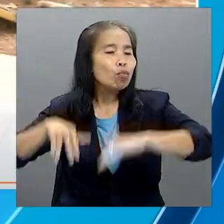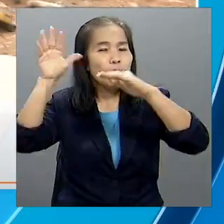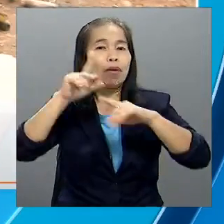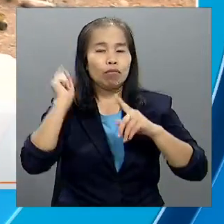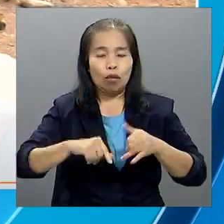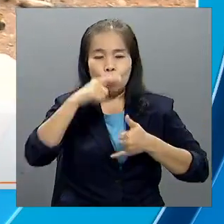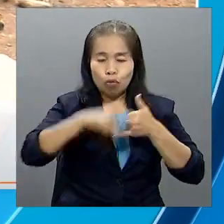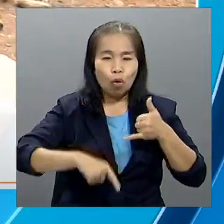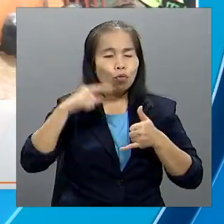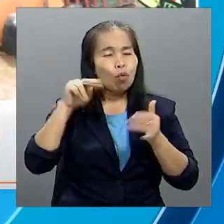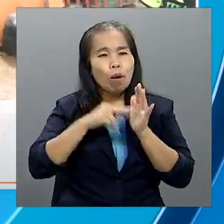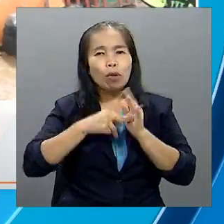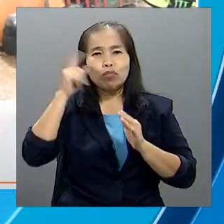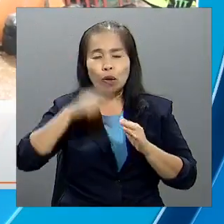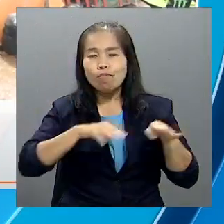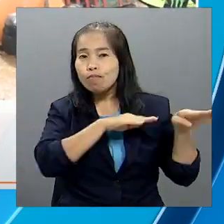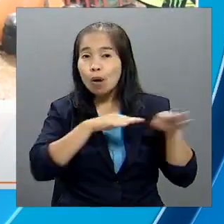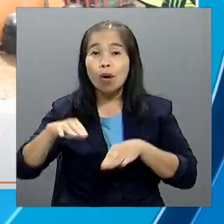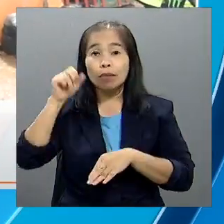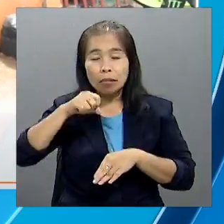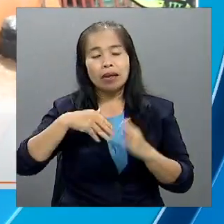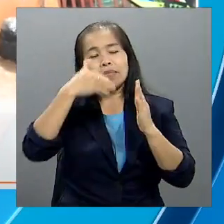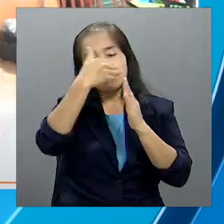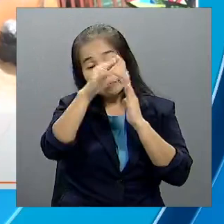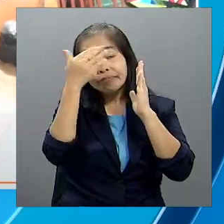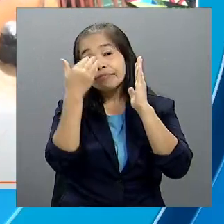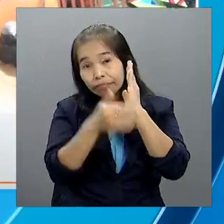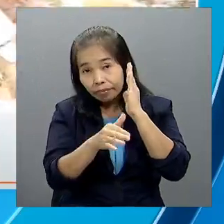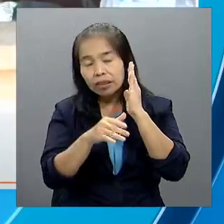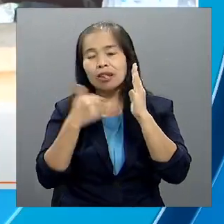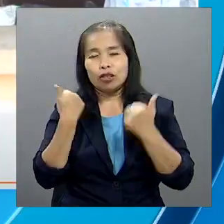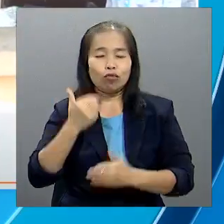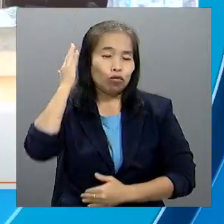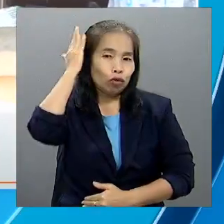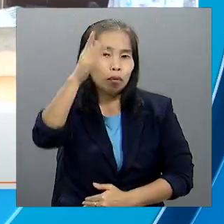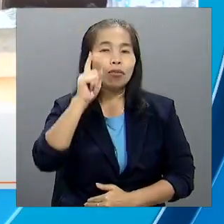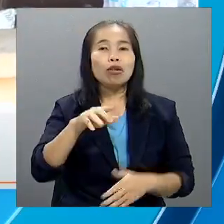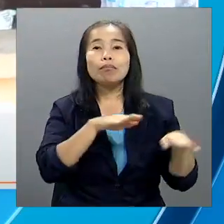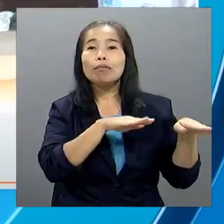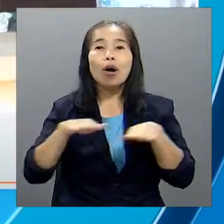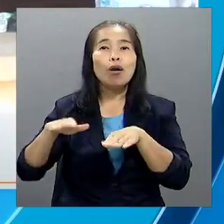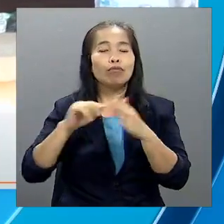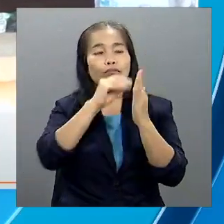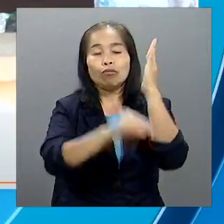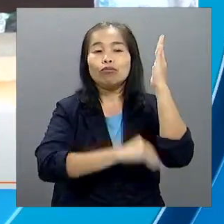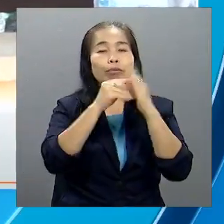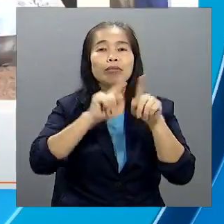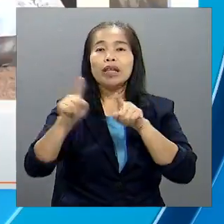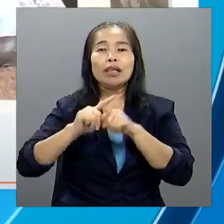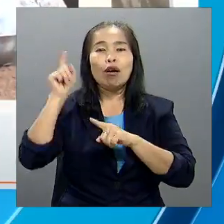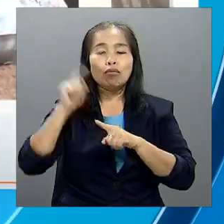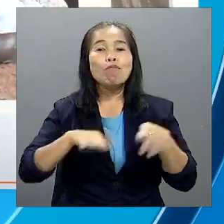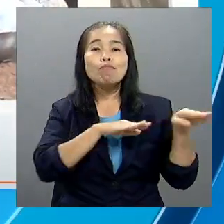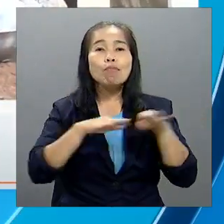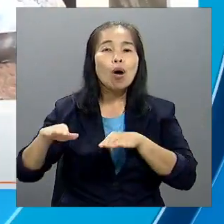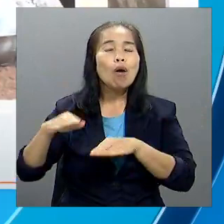แต่จริงไม่ใช่แค่เฉพาะพื้นที่ทางภาคเหนืออีสานเท่านั้นต่อไปนี้ที่จะต้องเตรียมพร้อมสิ่งที่ต้องเตรียมคือทุกภาคคือจะต้องสแตนบายสิ่งเหล่านี้และความรู้เหล่านี้ไว้ ใ